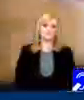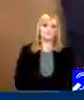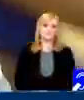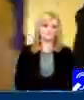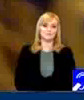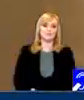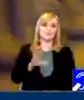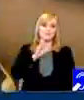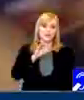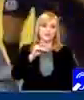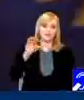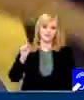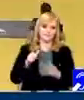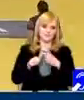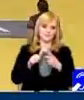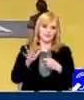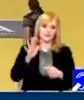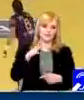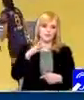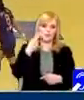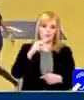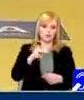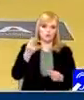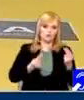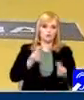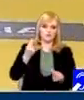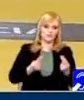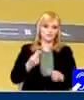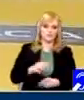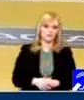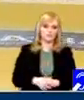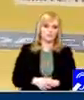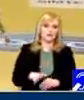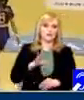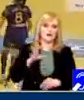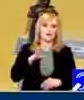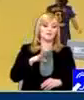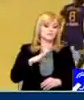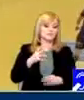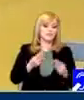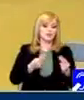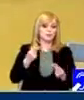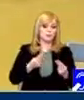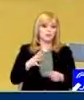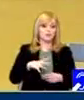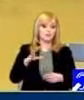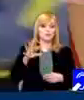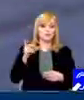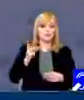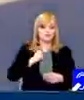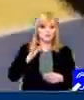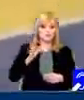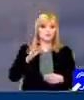Eliza Bucevski a fost printre cele mai bune tricolore. România a condus la pauză cu 15-12, dar meciul era departe de a fi jucat. Debutul